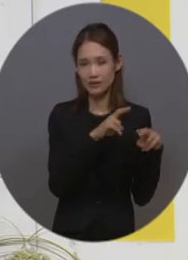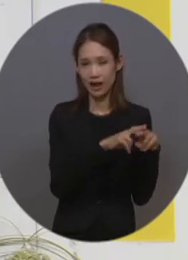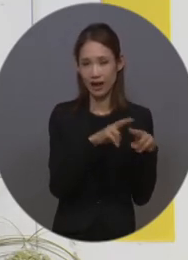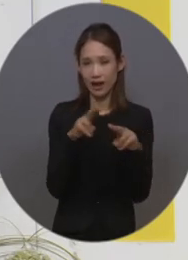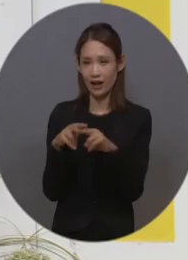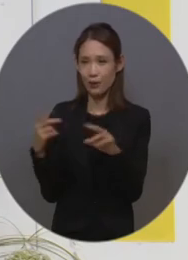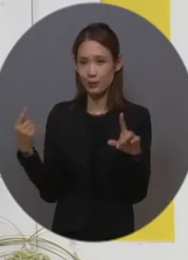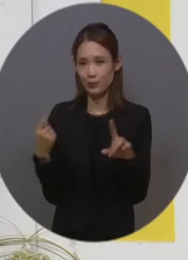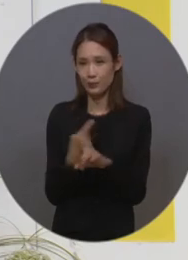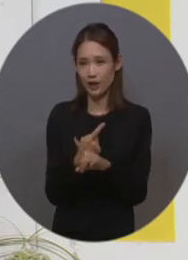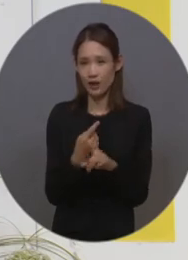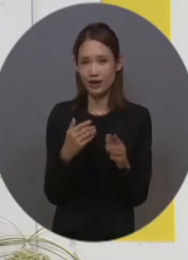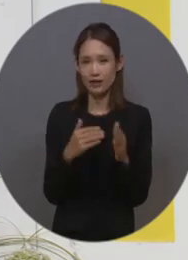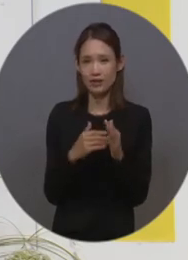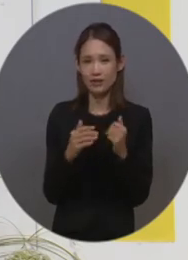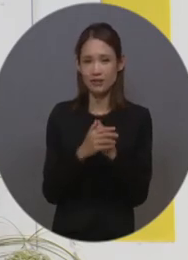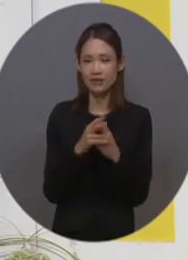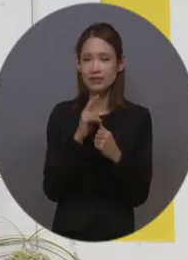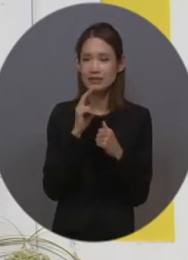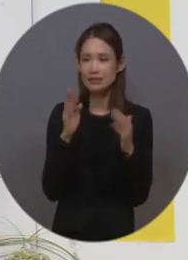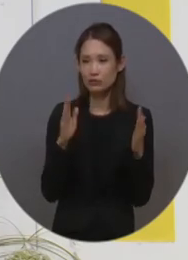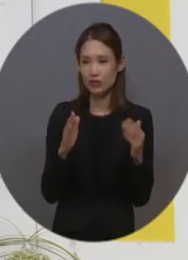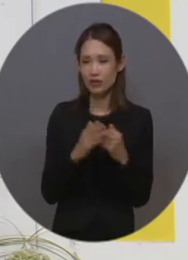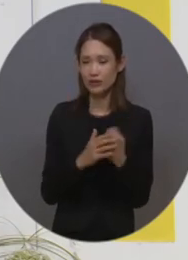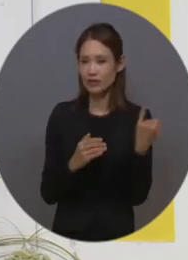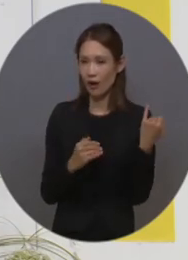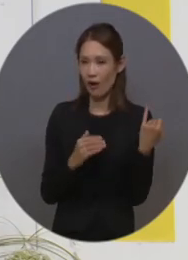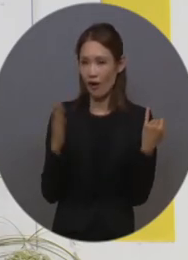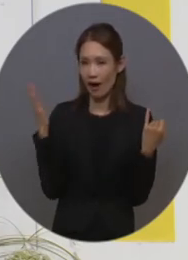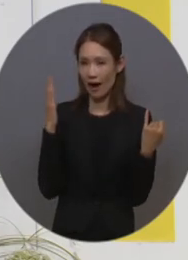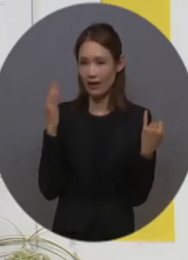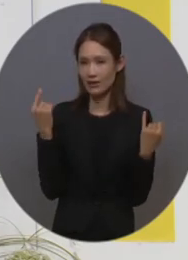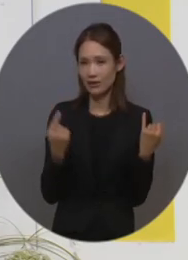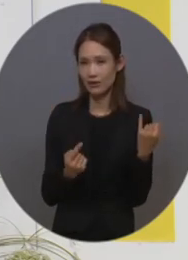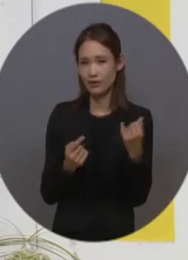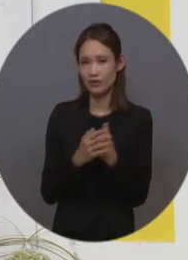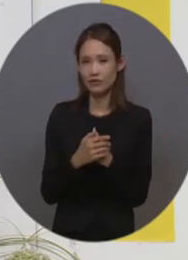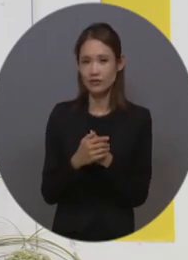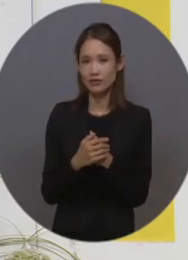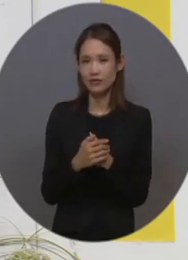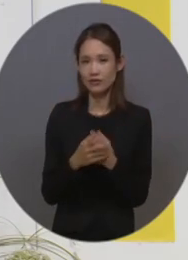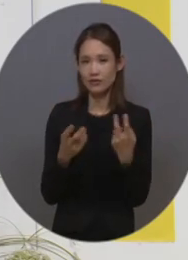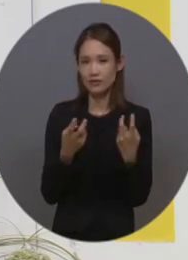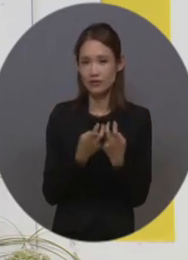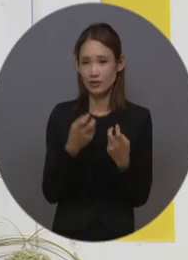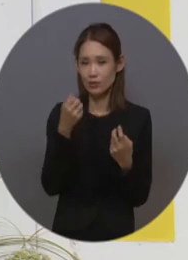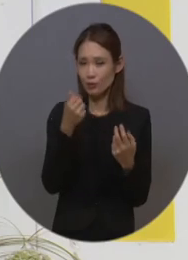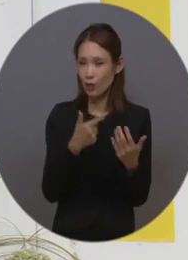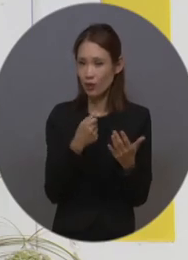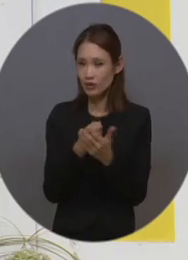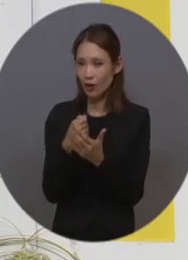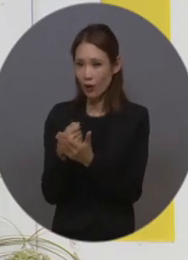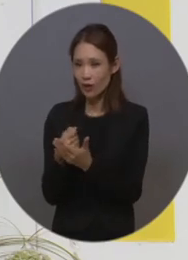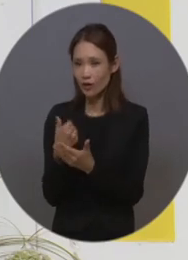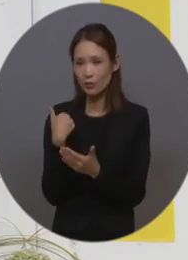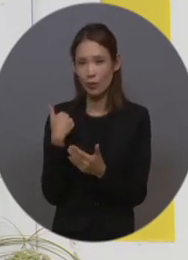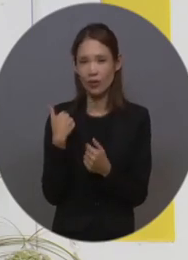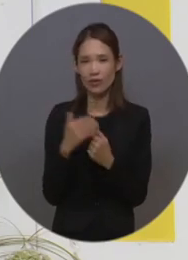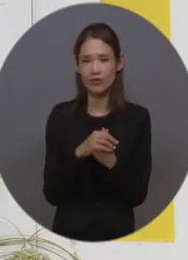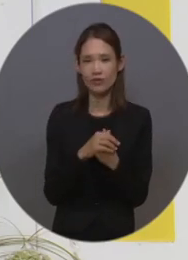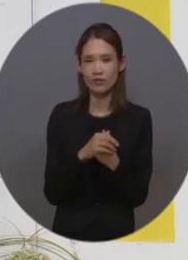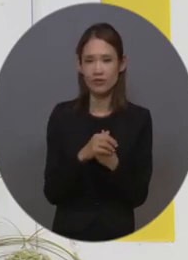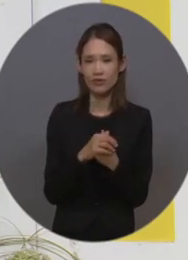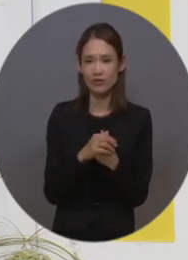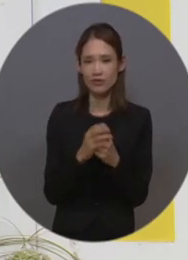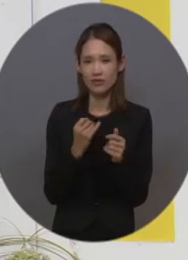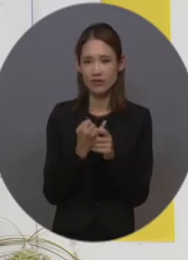바꿨어요. 그리고 한 2분 만에 여학생들이 들어왔어요. 네. 여학생들은 어떻게 번호를 정했는지는 저희는 몰라요. 네.